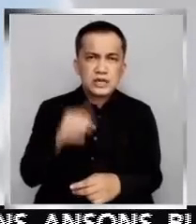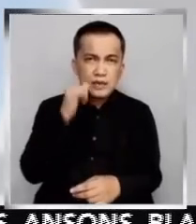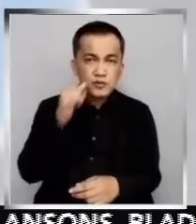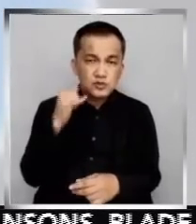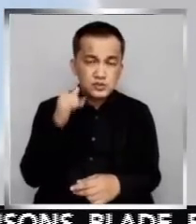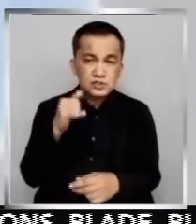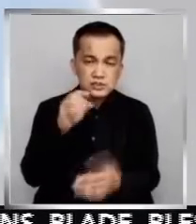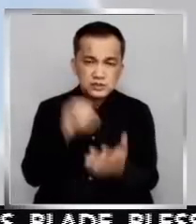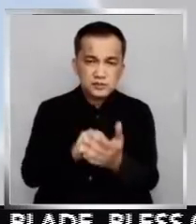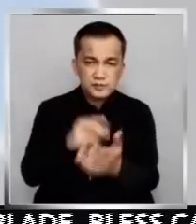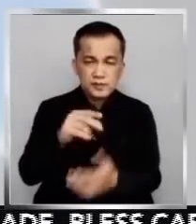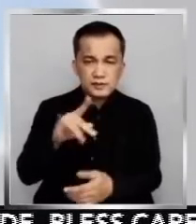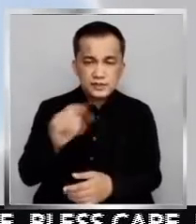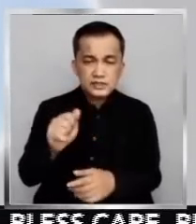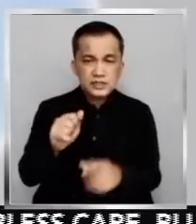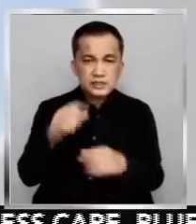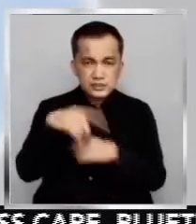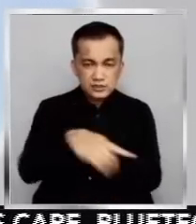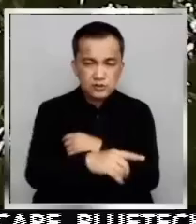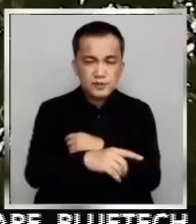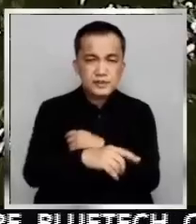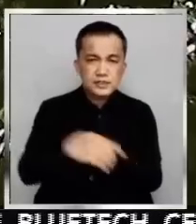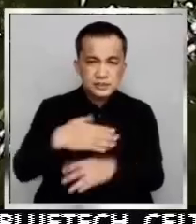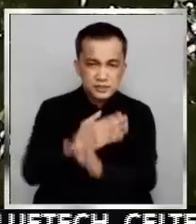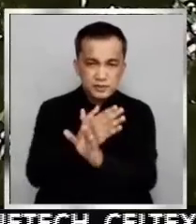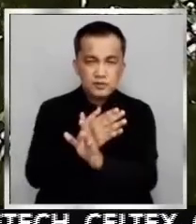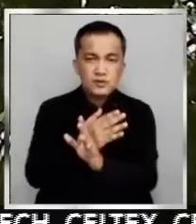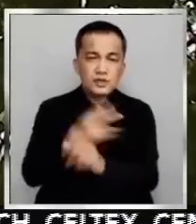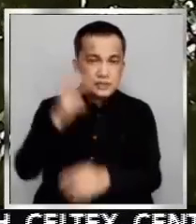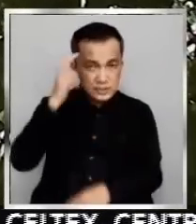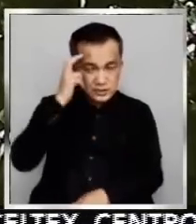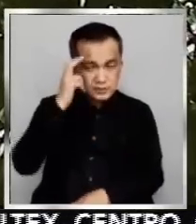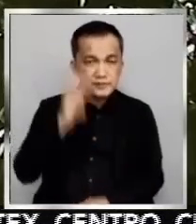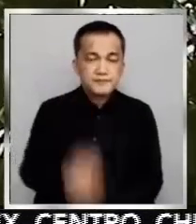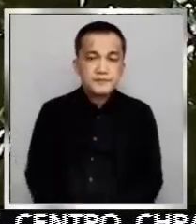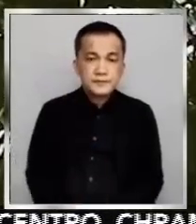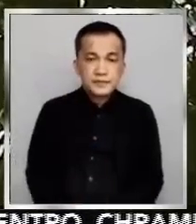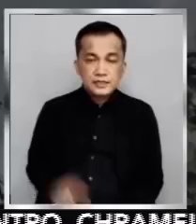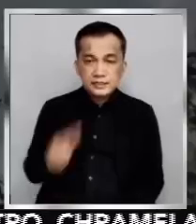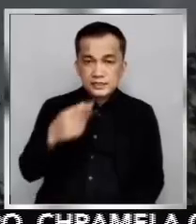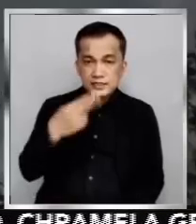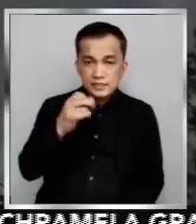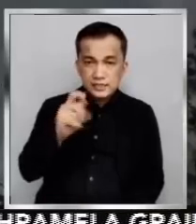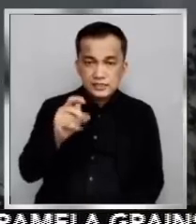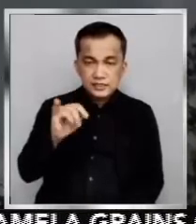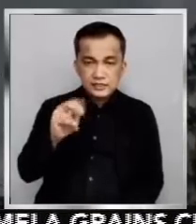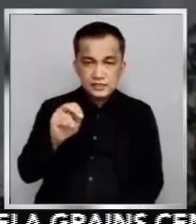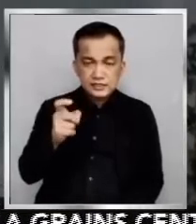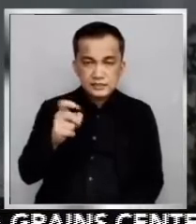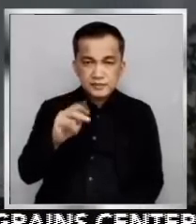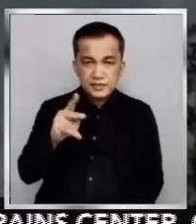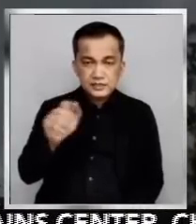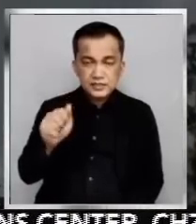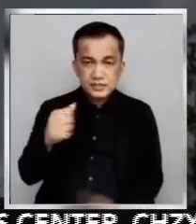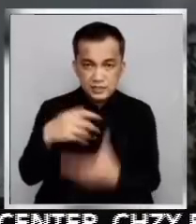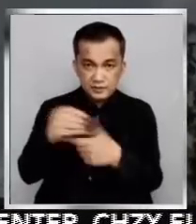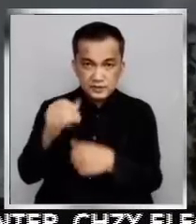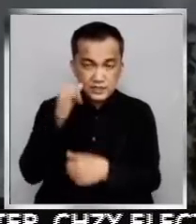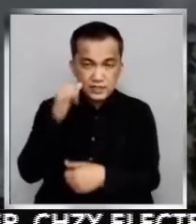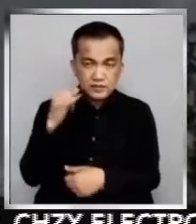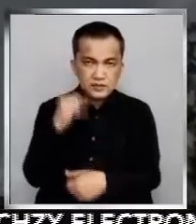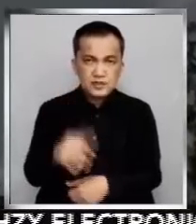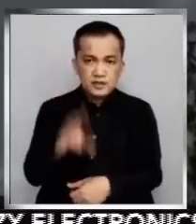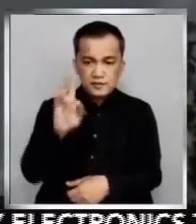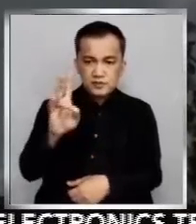sa Dagupan City, Davao City at Legazpi City. Batay sa heat index forecast ng pag-asa na inilabas kahapon, may 7 lugar